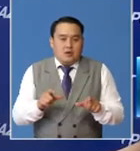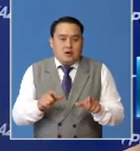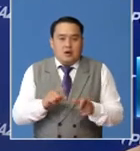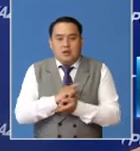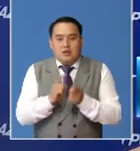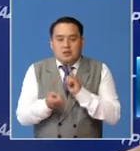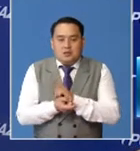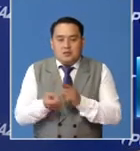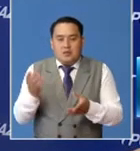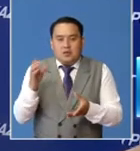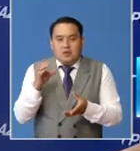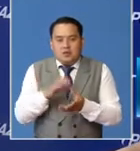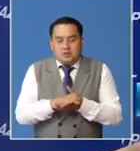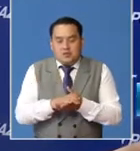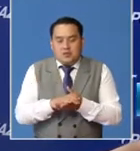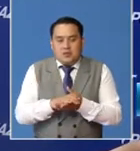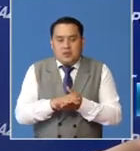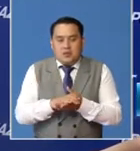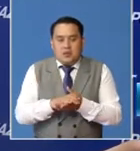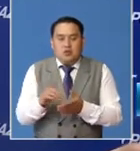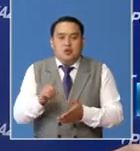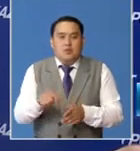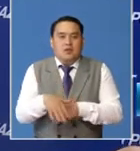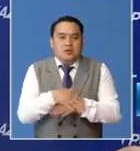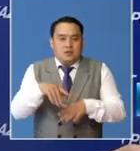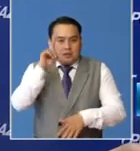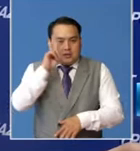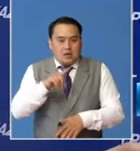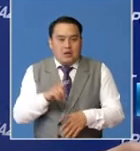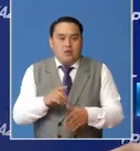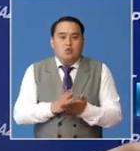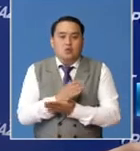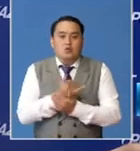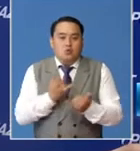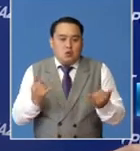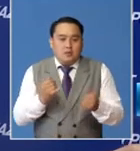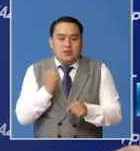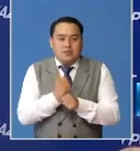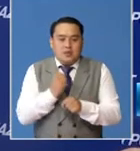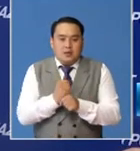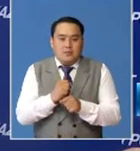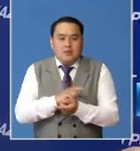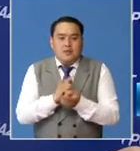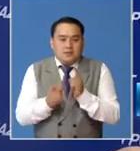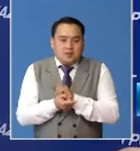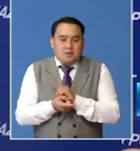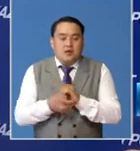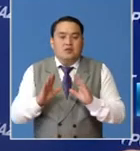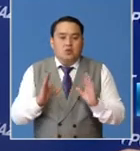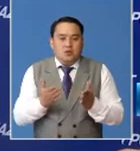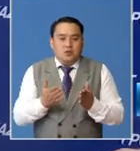изменения происходят в последнее время в Казпочте, чтобы население знало, какие мы услуги оказываем, какие внутри изменения происходят,